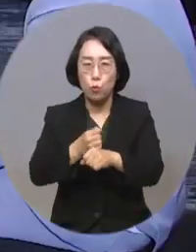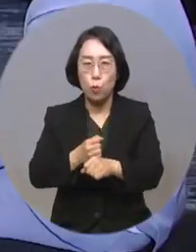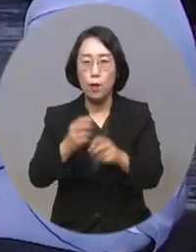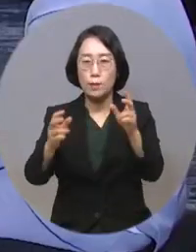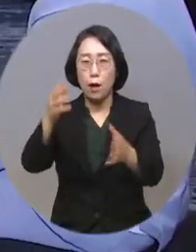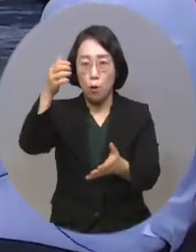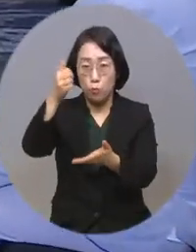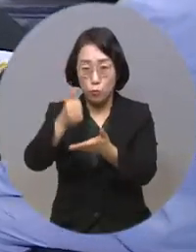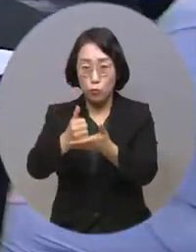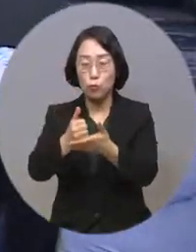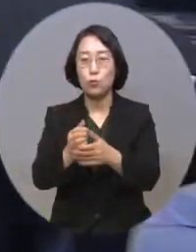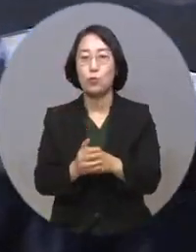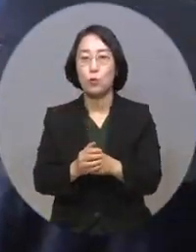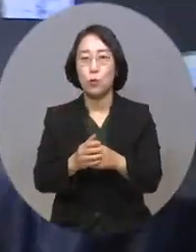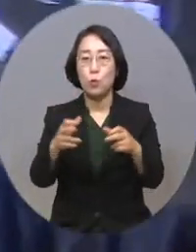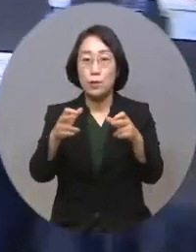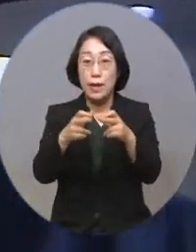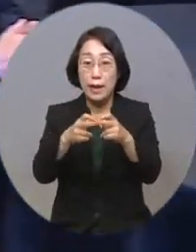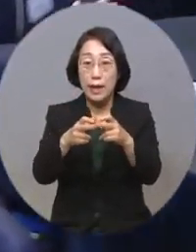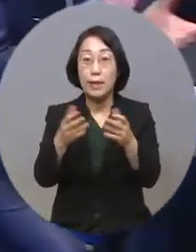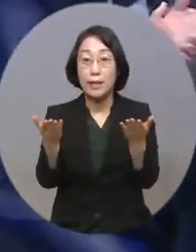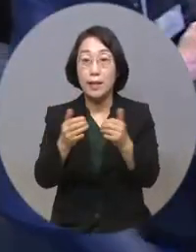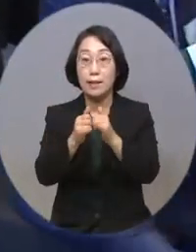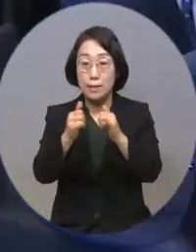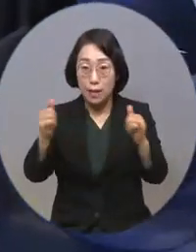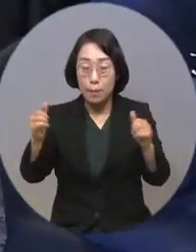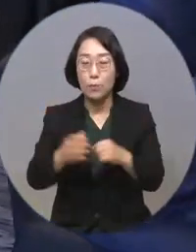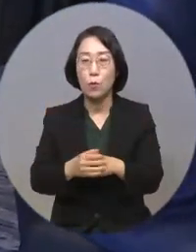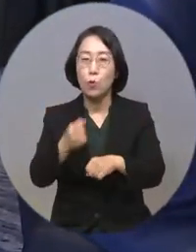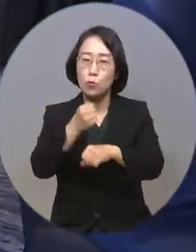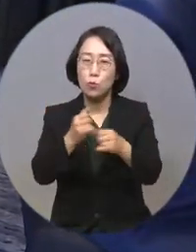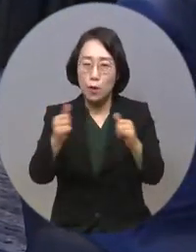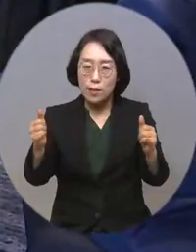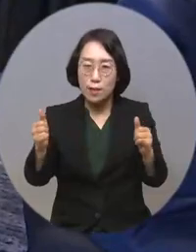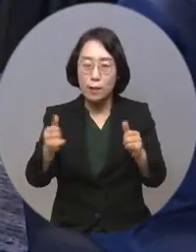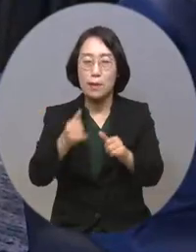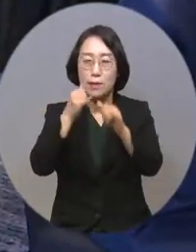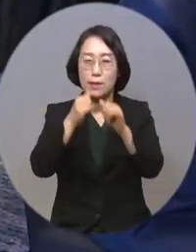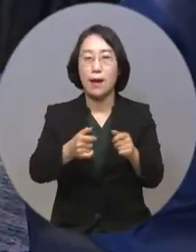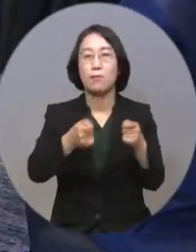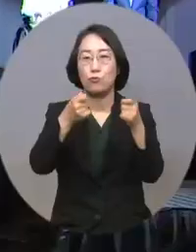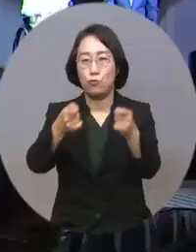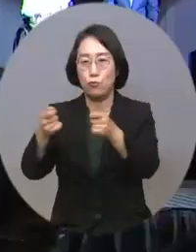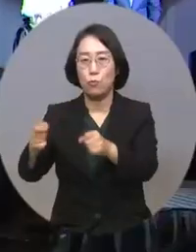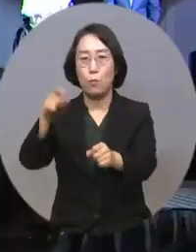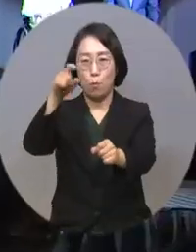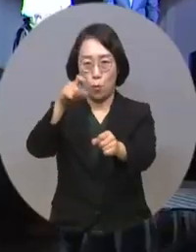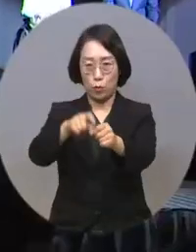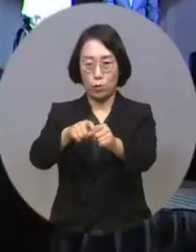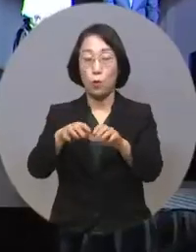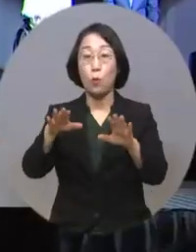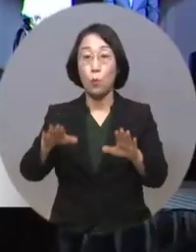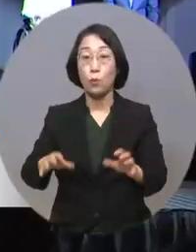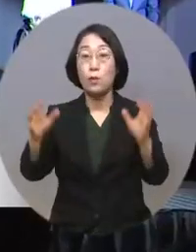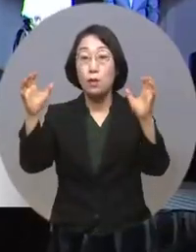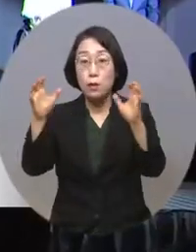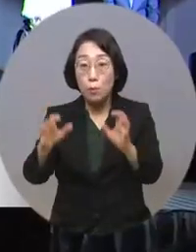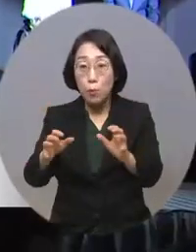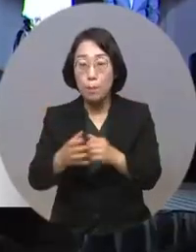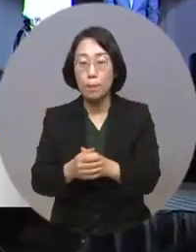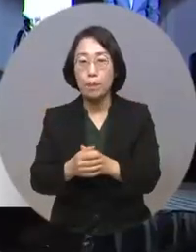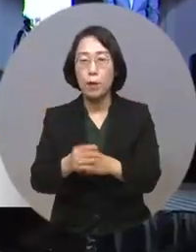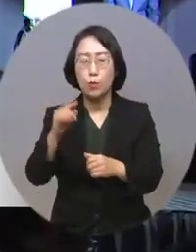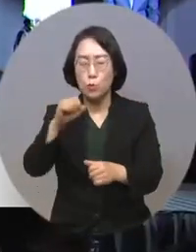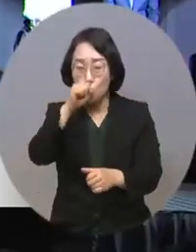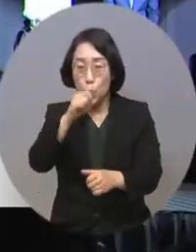되는 장애인 노동자, 장애인고용 업무 유공자를 포상하기 위해 열리고 있습니다. 올해 행사는 같이 모아